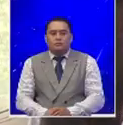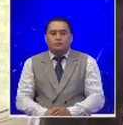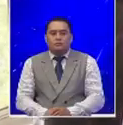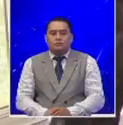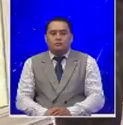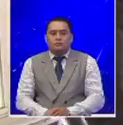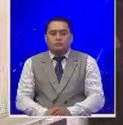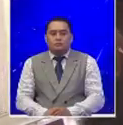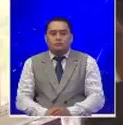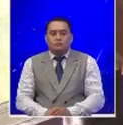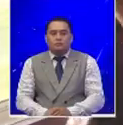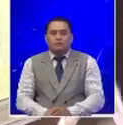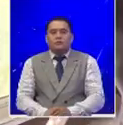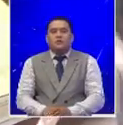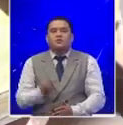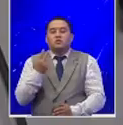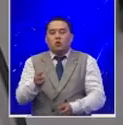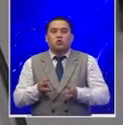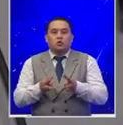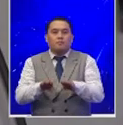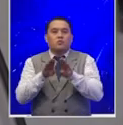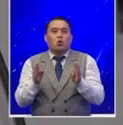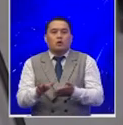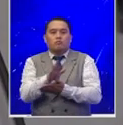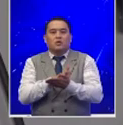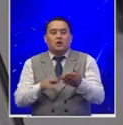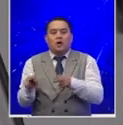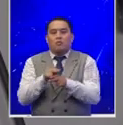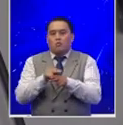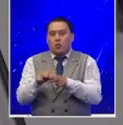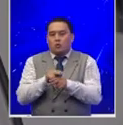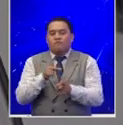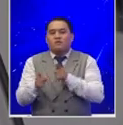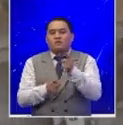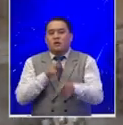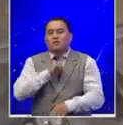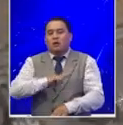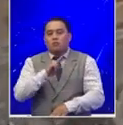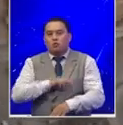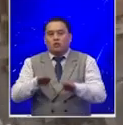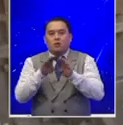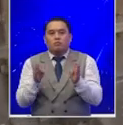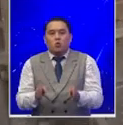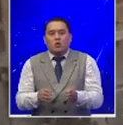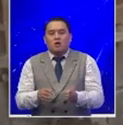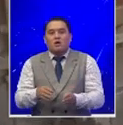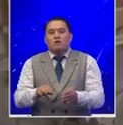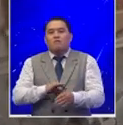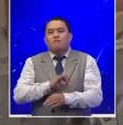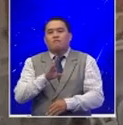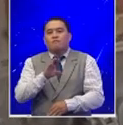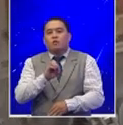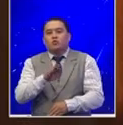На сегодняшний день на двух объектах теплотворного комплекса продолжаются ремонтно-восстановительные работы. Это котельные, расположенные в Восточном микрорайоне